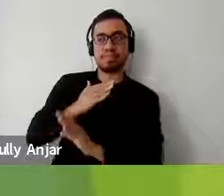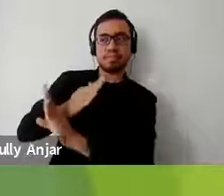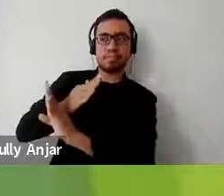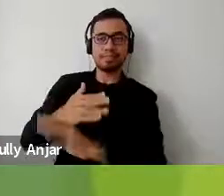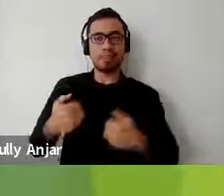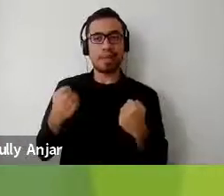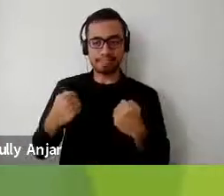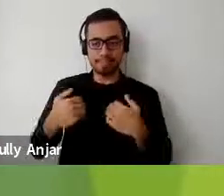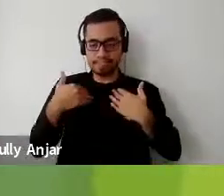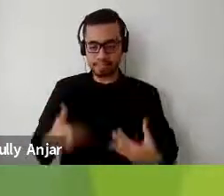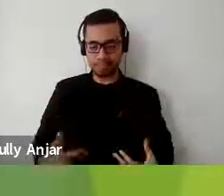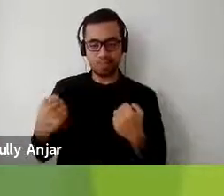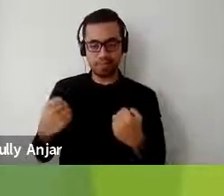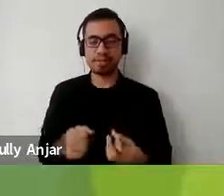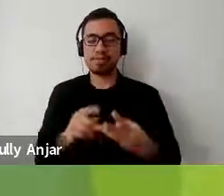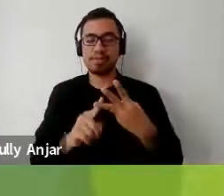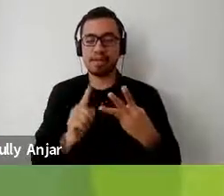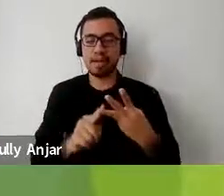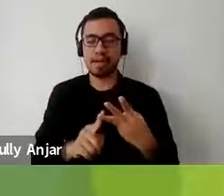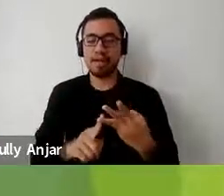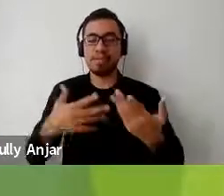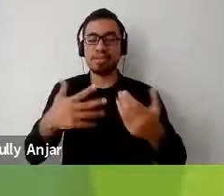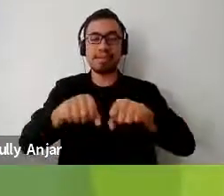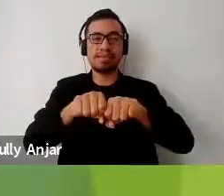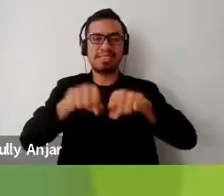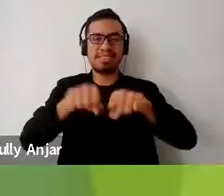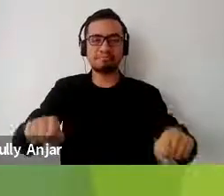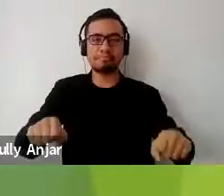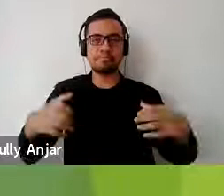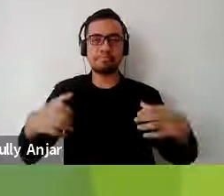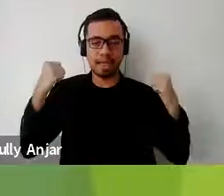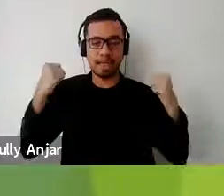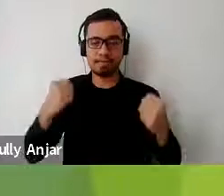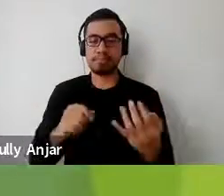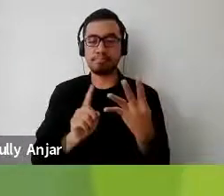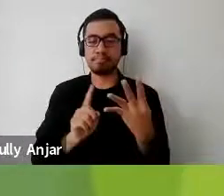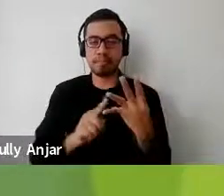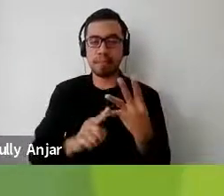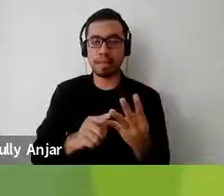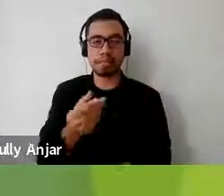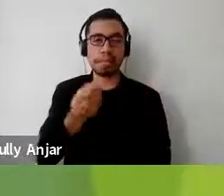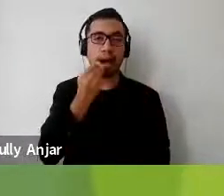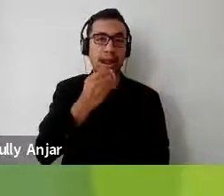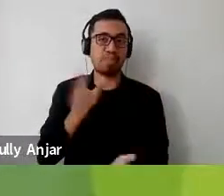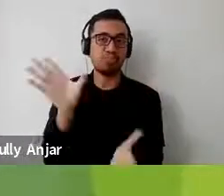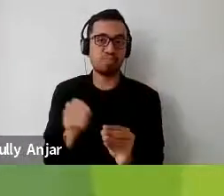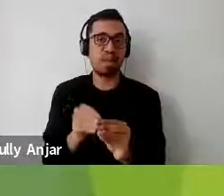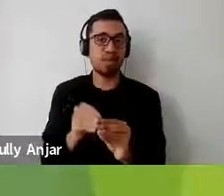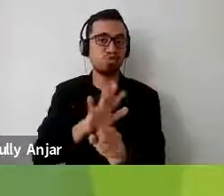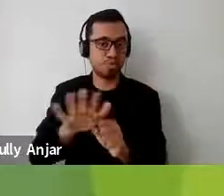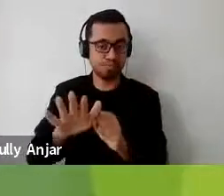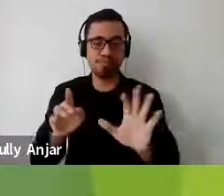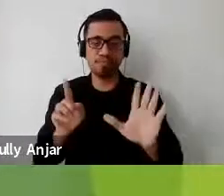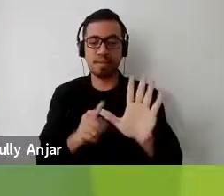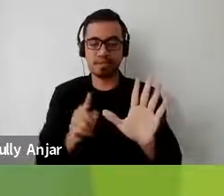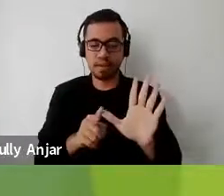peningkatan kapasitas sistem kesehatan, kemudian peningkatan ketahanan pangan, dan penguatan jaring pengaman sosial. Jadi